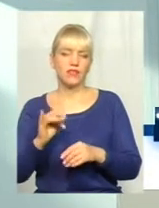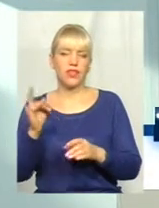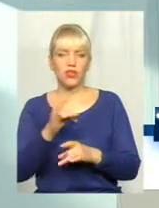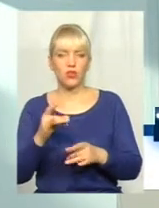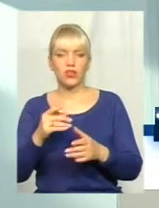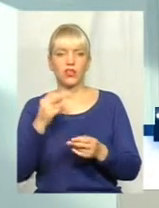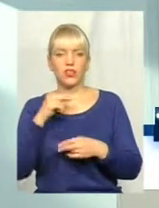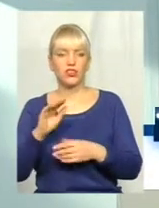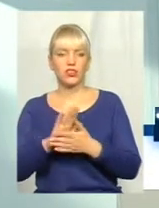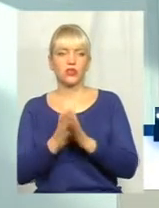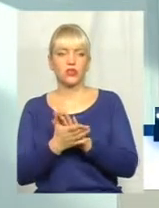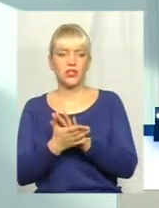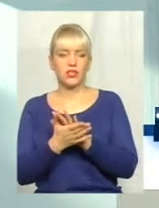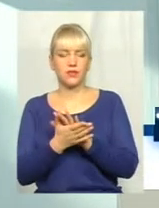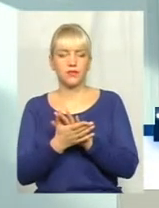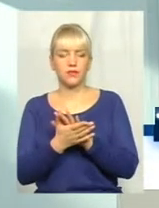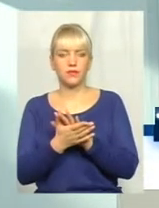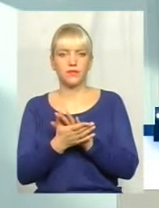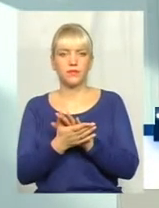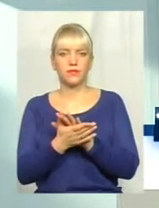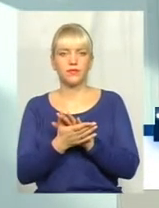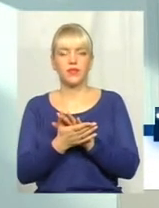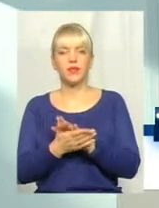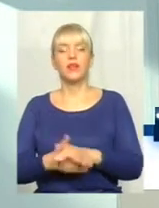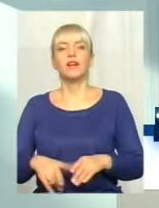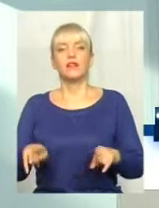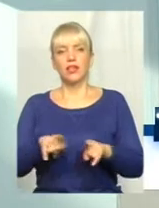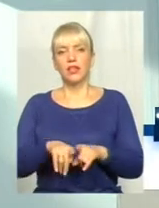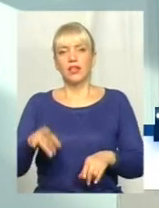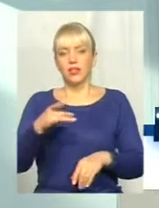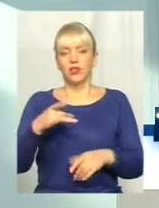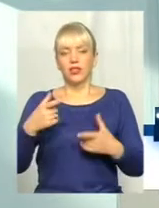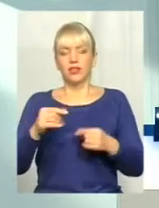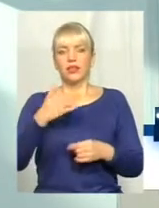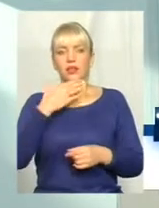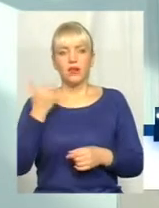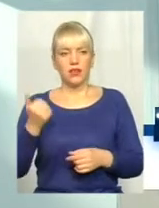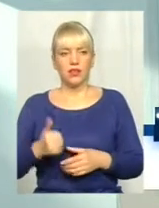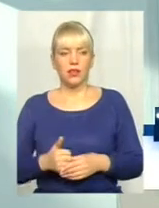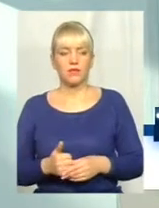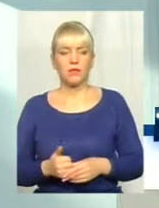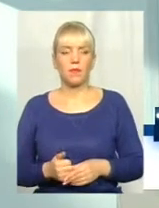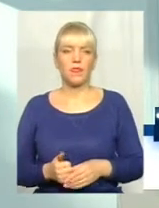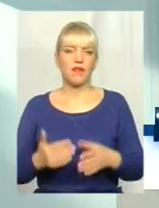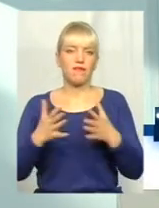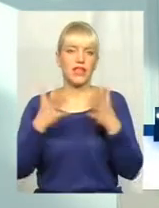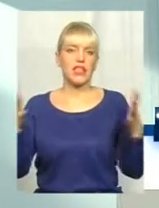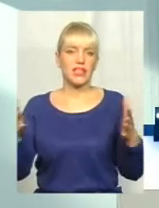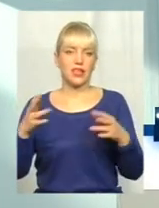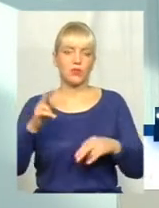краща ситуація, ну, таких в регіонах, де немає великих будівництв, де